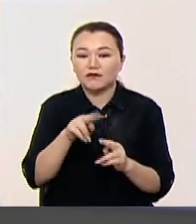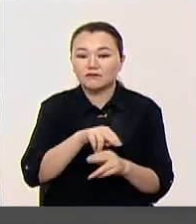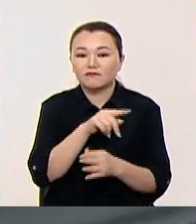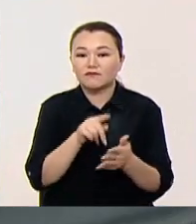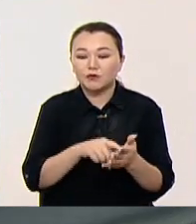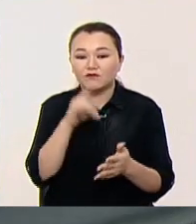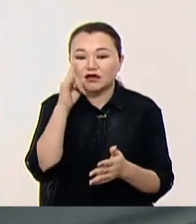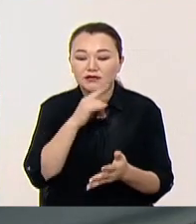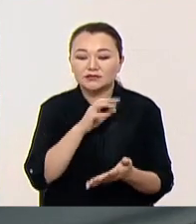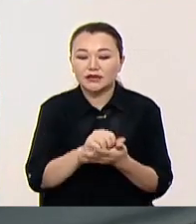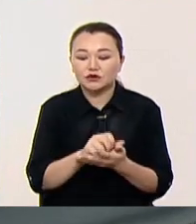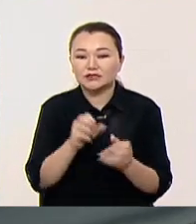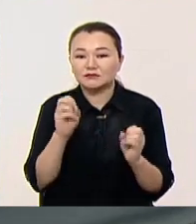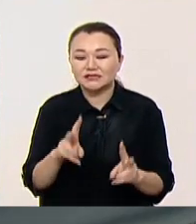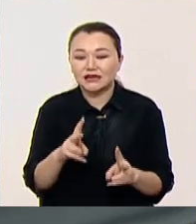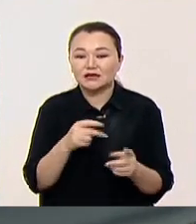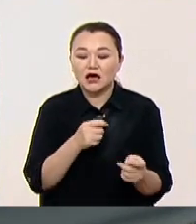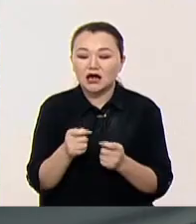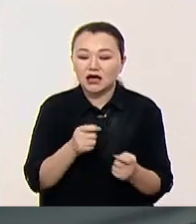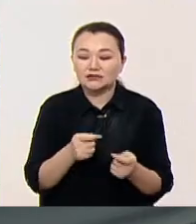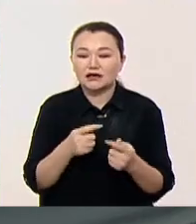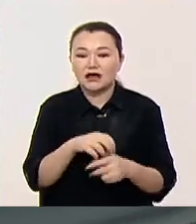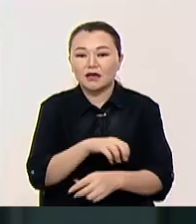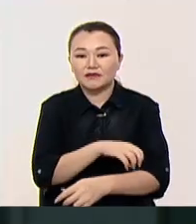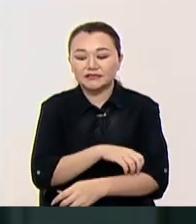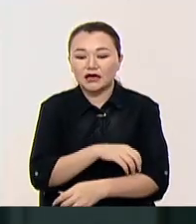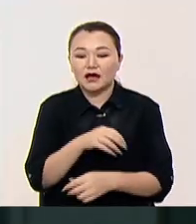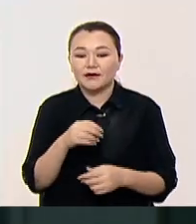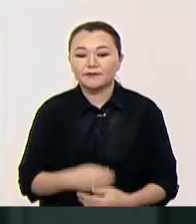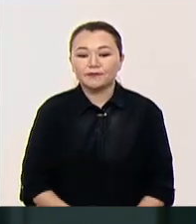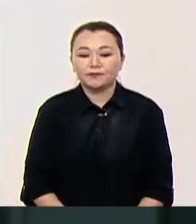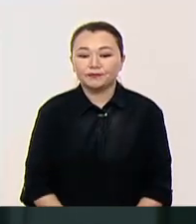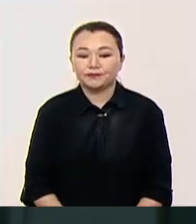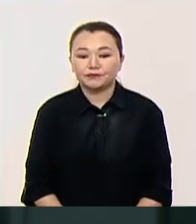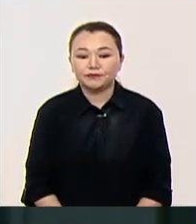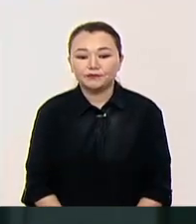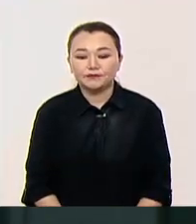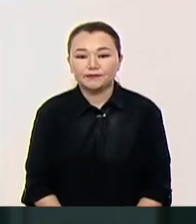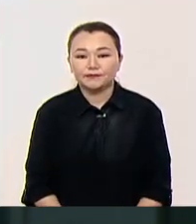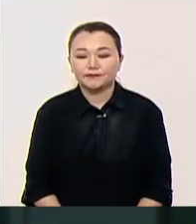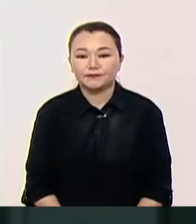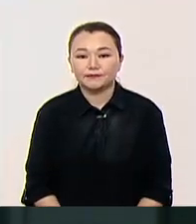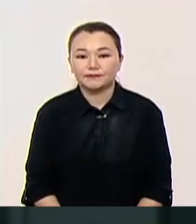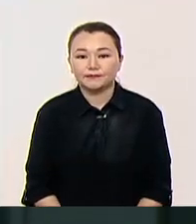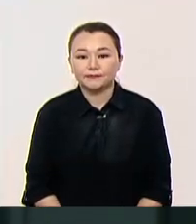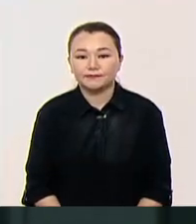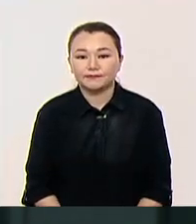в Казахстане займется специальная межведомственная комиссия. Динара Нургалиева, Дидар Елеев, Информбюро Астана.